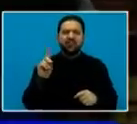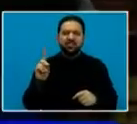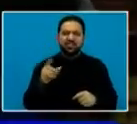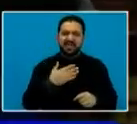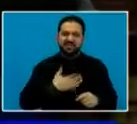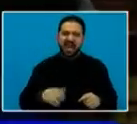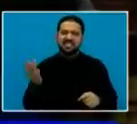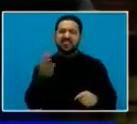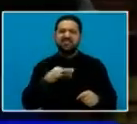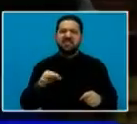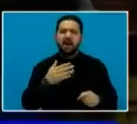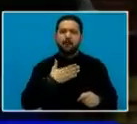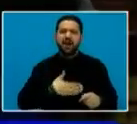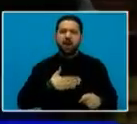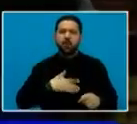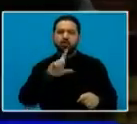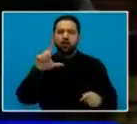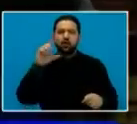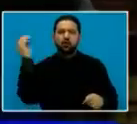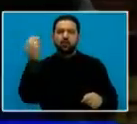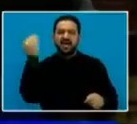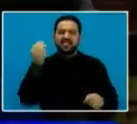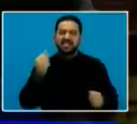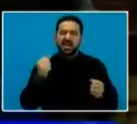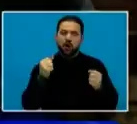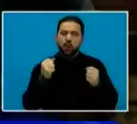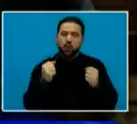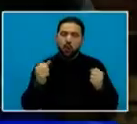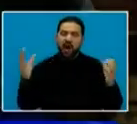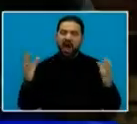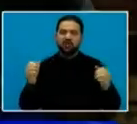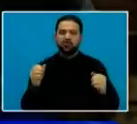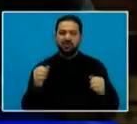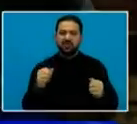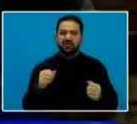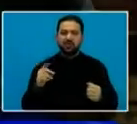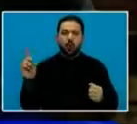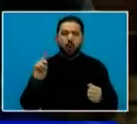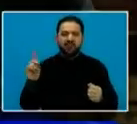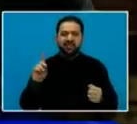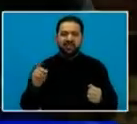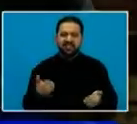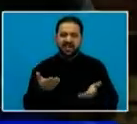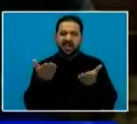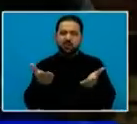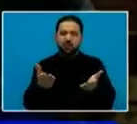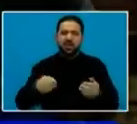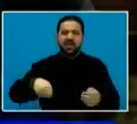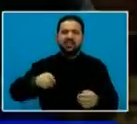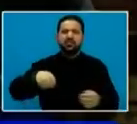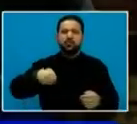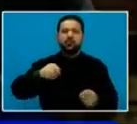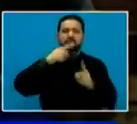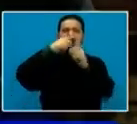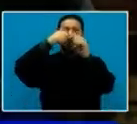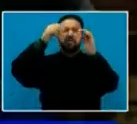Dumnezeu. Curajul lui este curajul care se pune în slujba vieții bisericii, nu în slujba